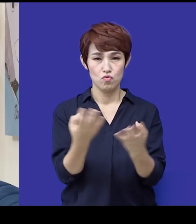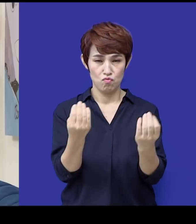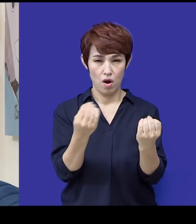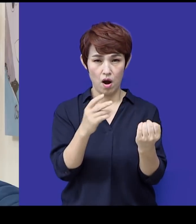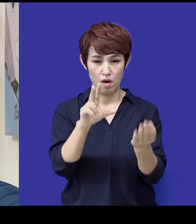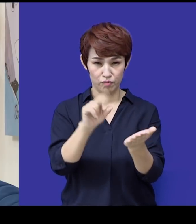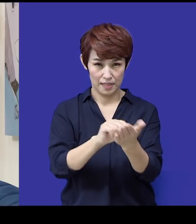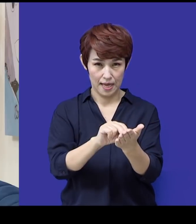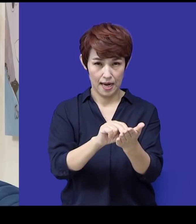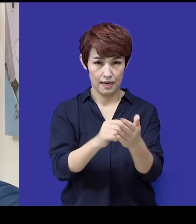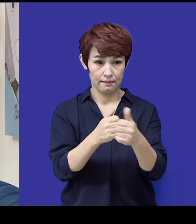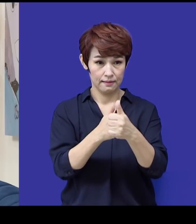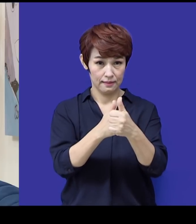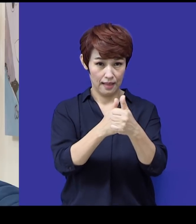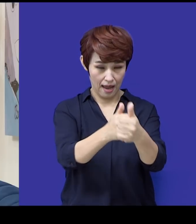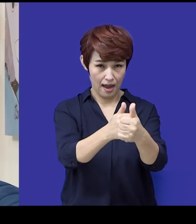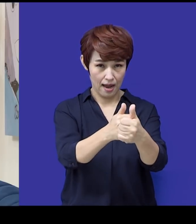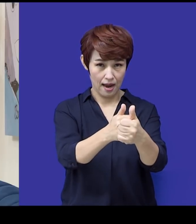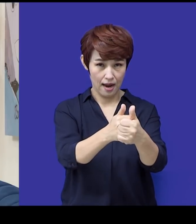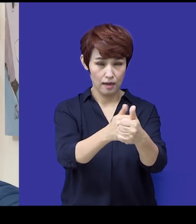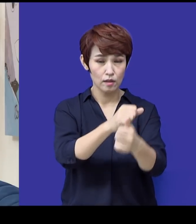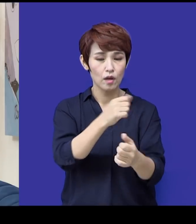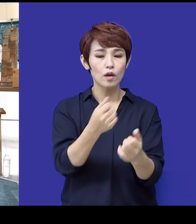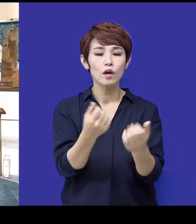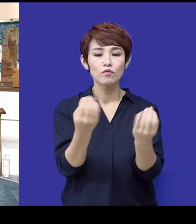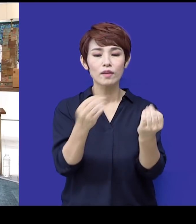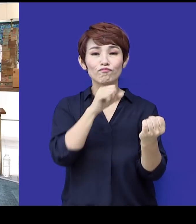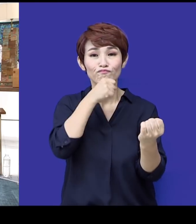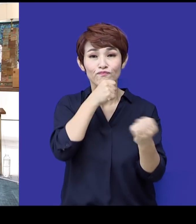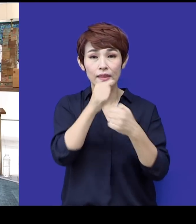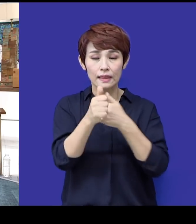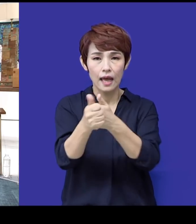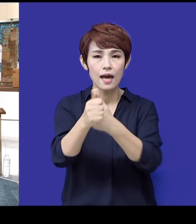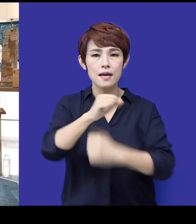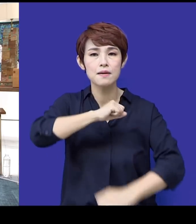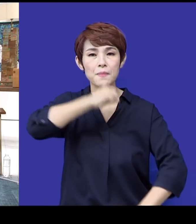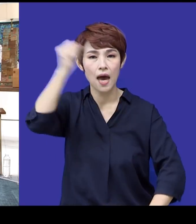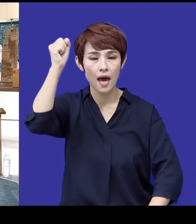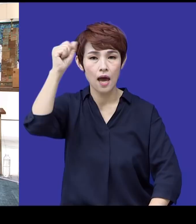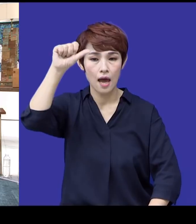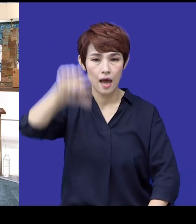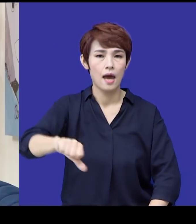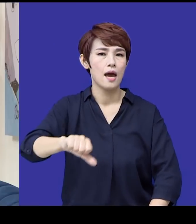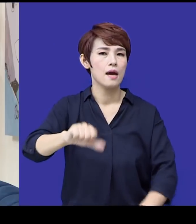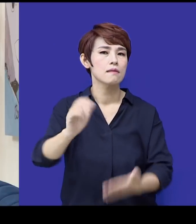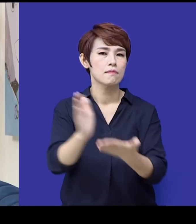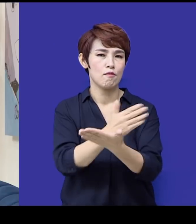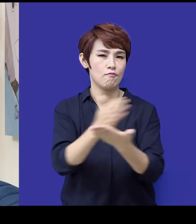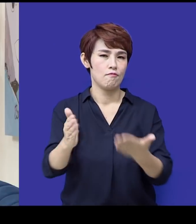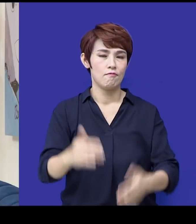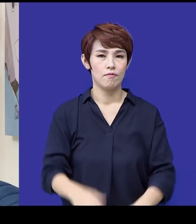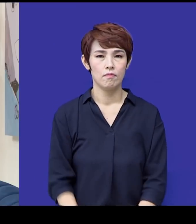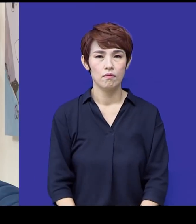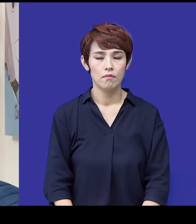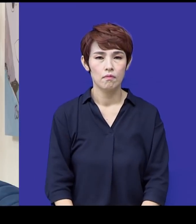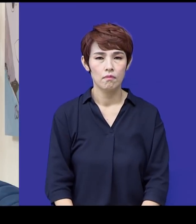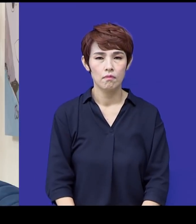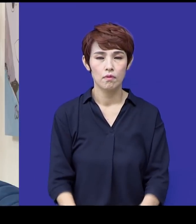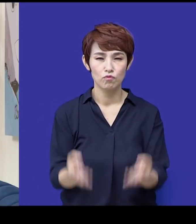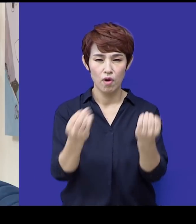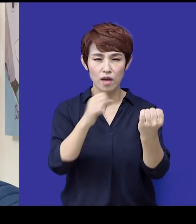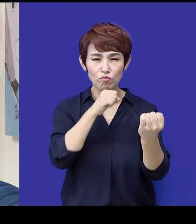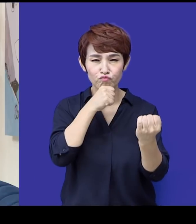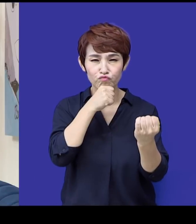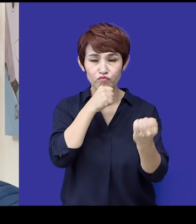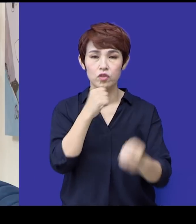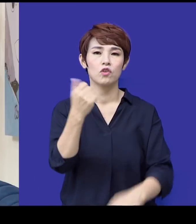하나 틀리면 들어가고 떨어지고 판가름이 됐어요. 네. 그때 당시 그 수학이 6문제 나왔는데 한